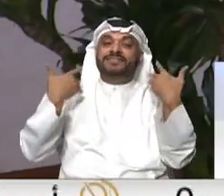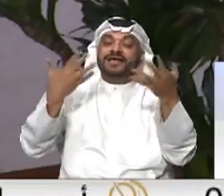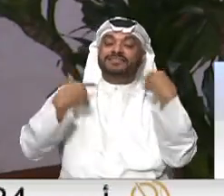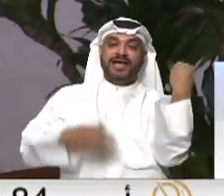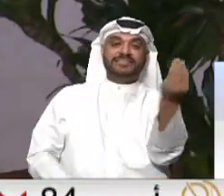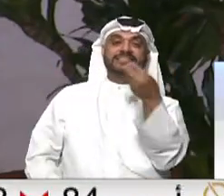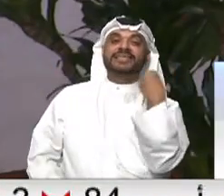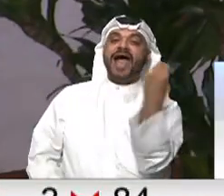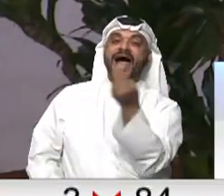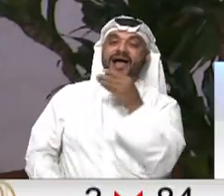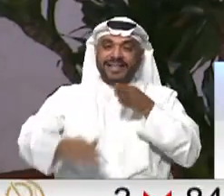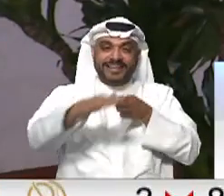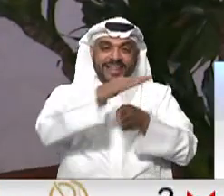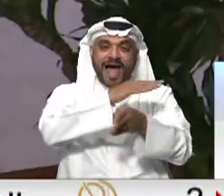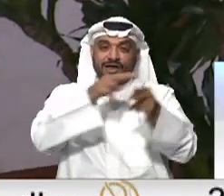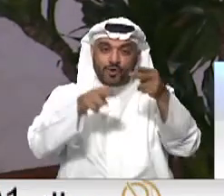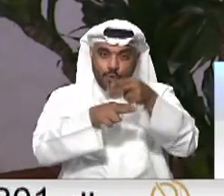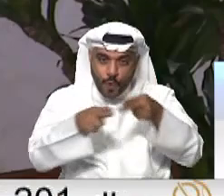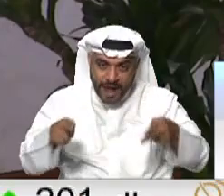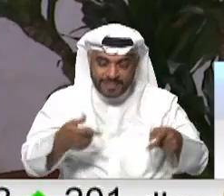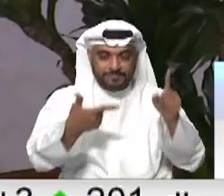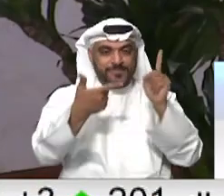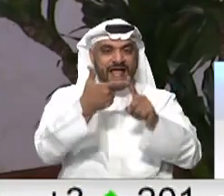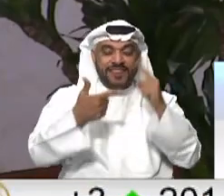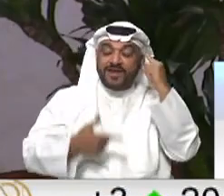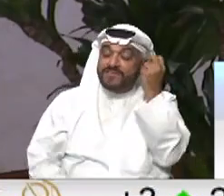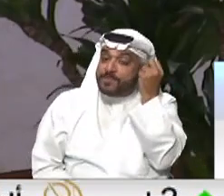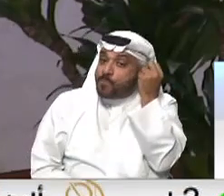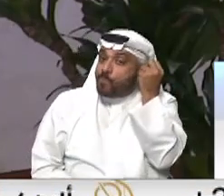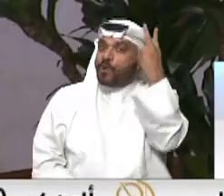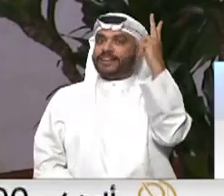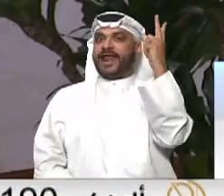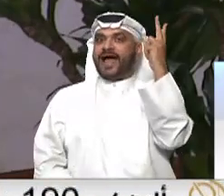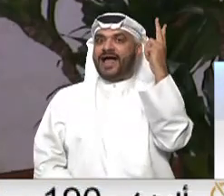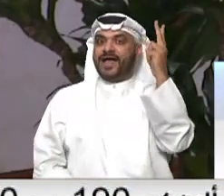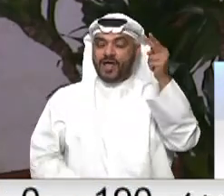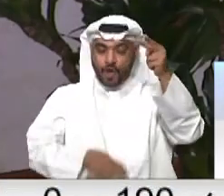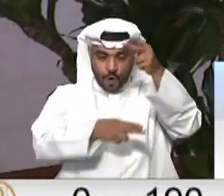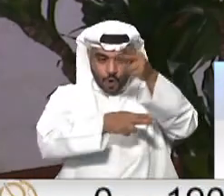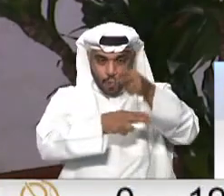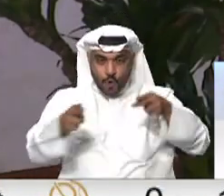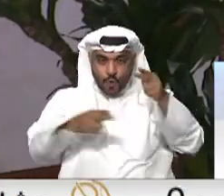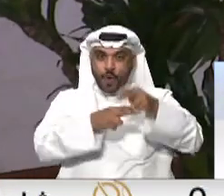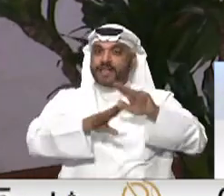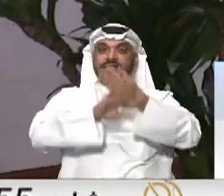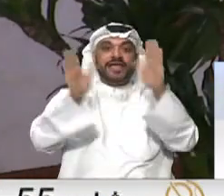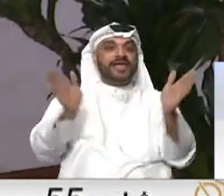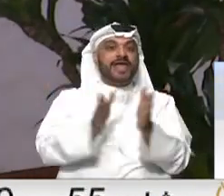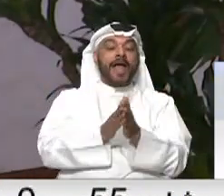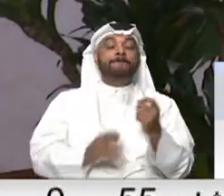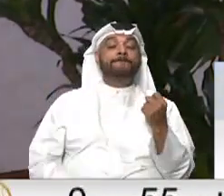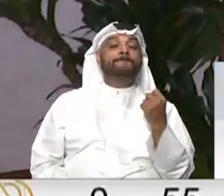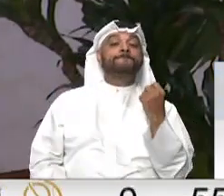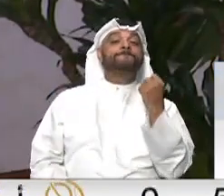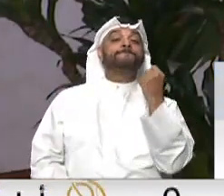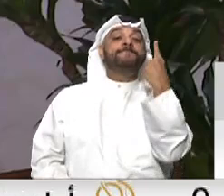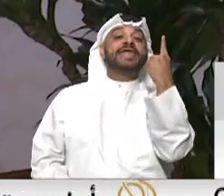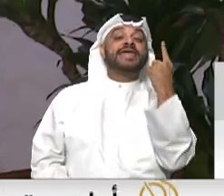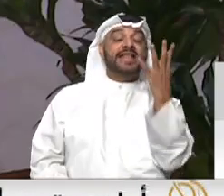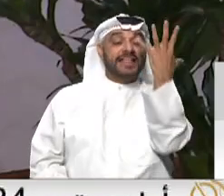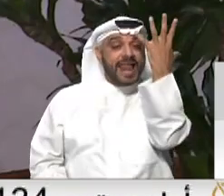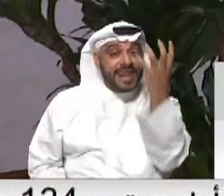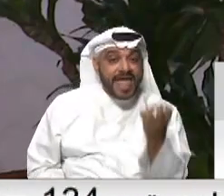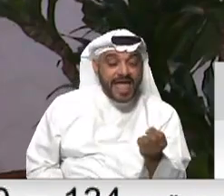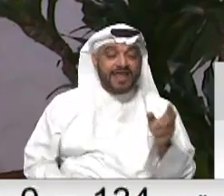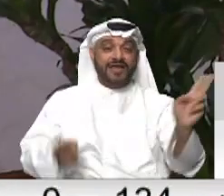عندنا مقترح اطلاق الكويت 100 ليله وليله هاي فيها عديد من